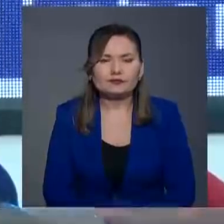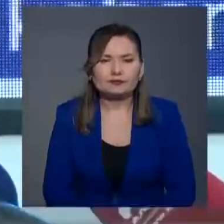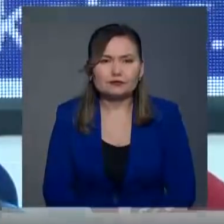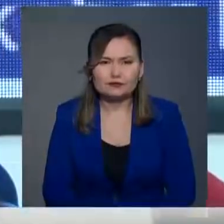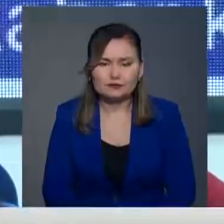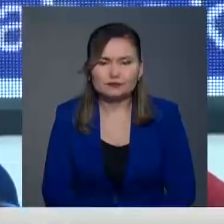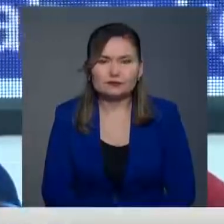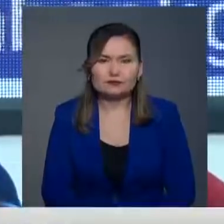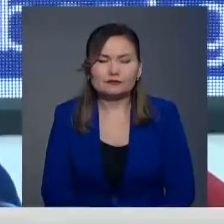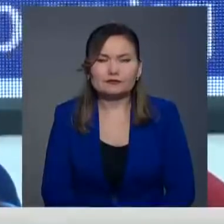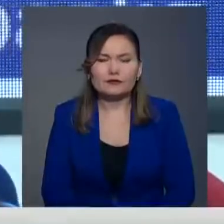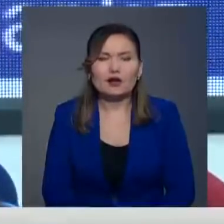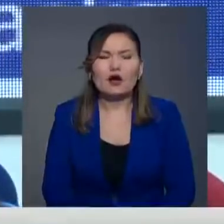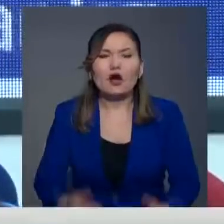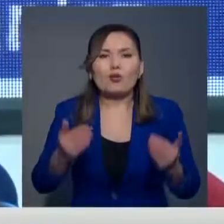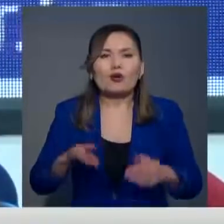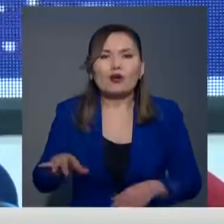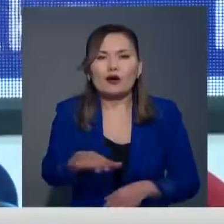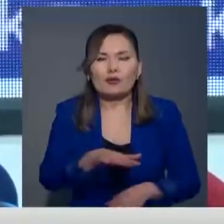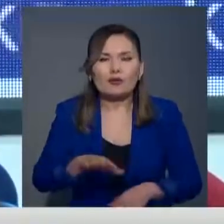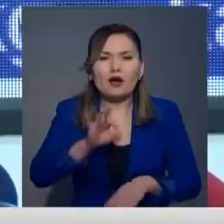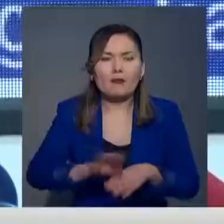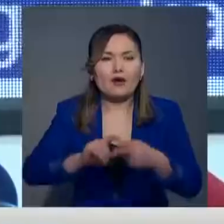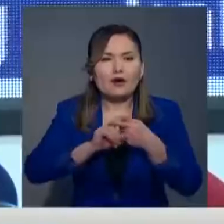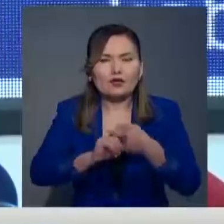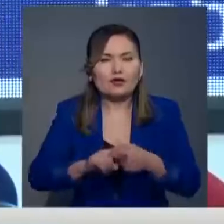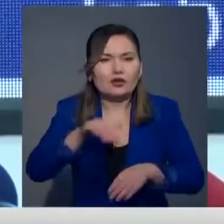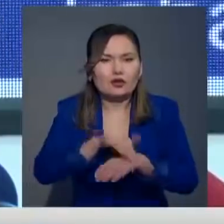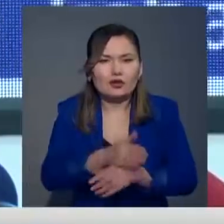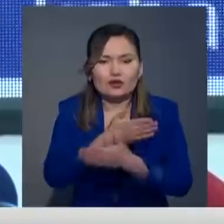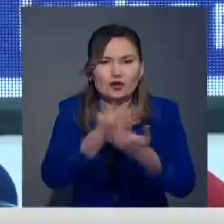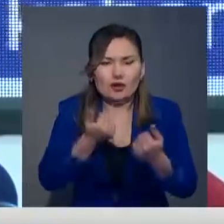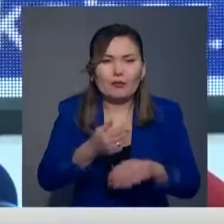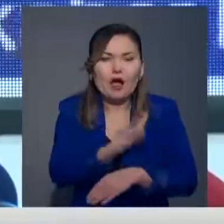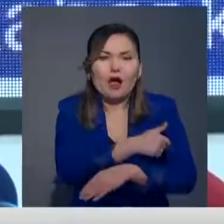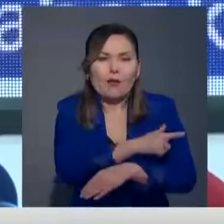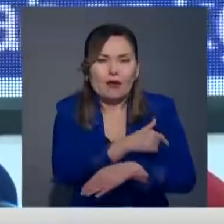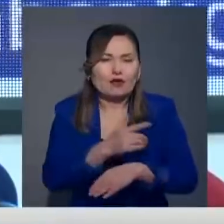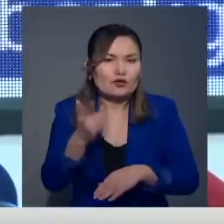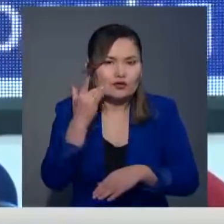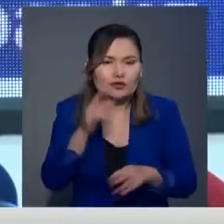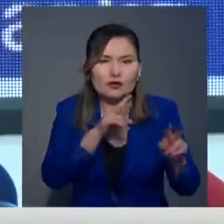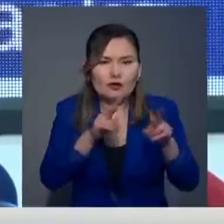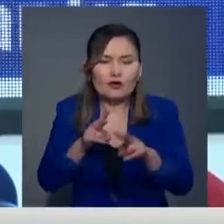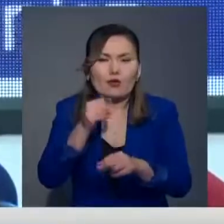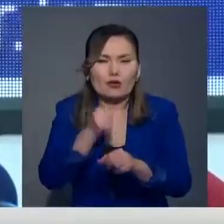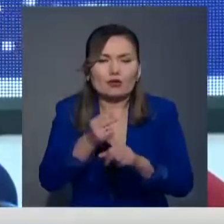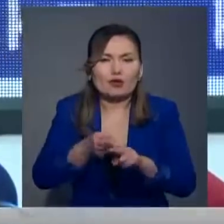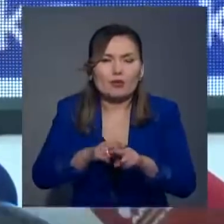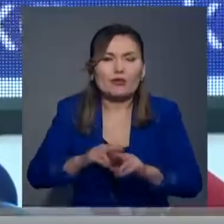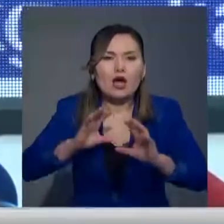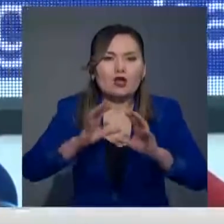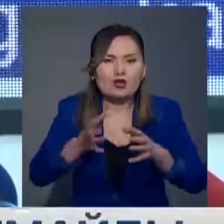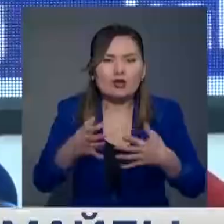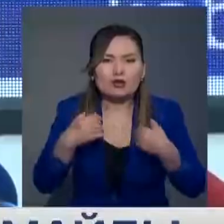не зафиксировано. Бүгінде республикада коронавирусты жұқтыру тіркелген жоқ. Эпидемиологиялық ахуал тұрақты. Дүниежүзілік денсаулық сақтау